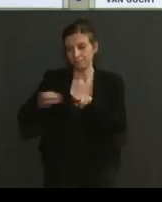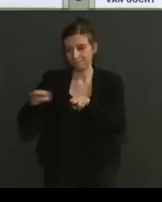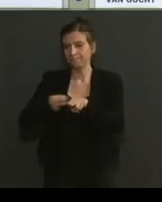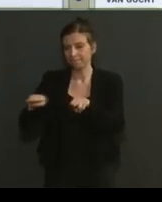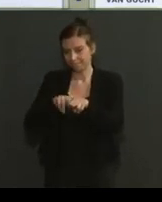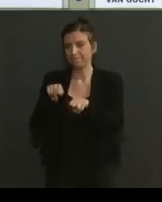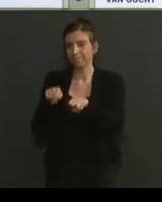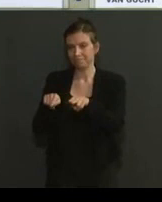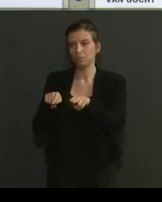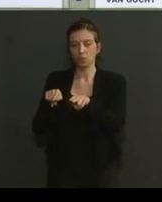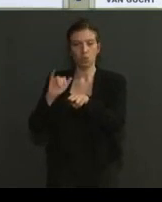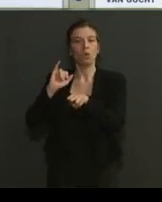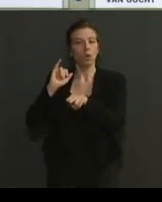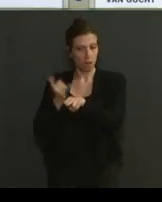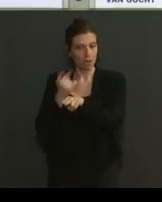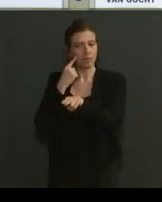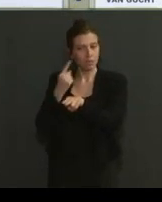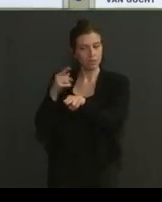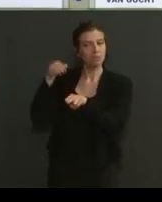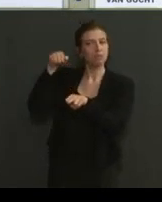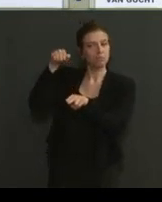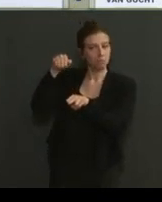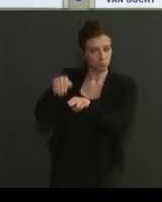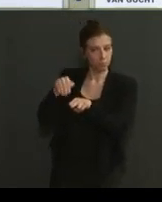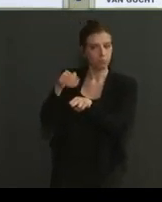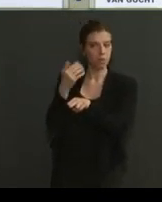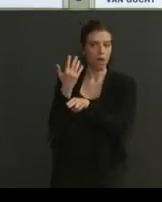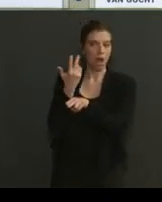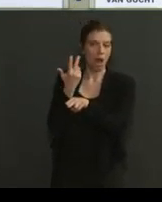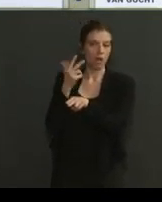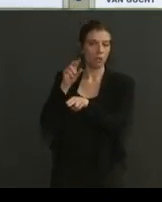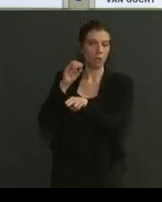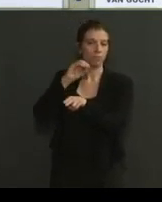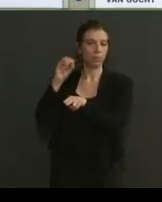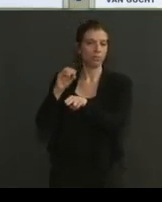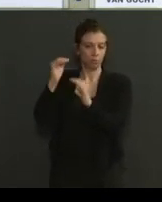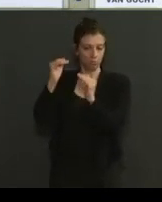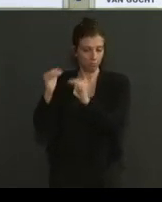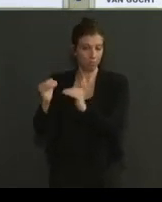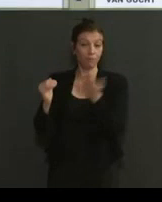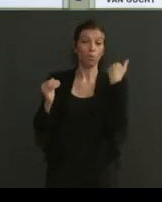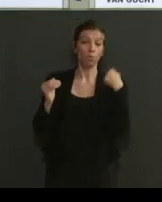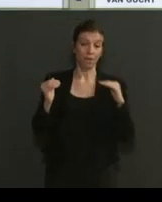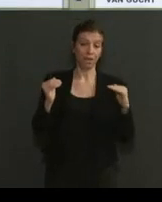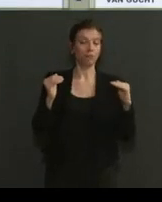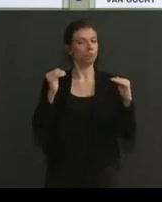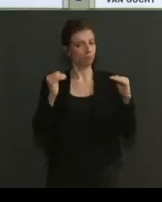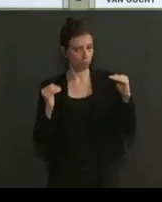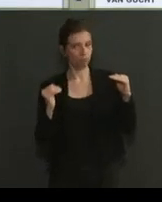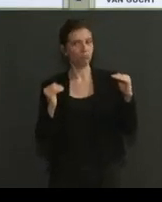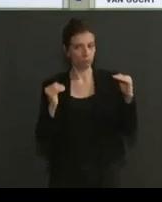Dat is een daling van 28% op weekbasis, of een halvering om de 15